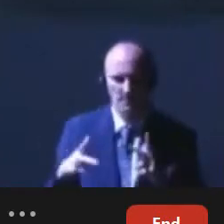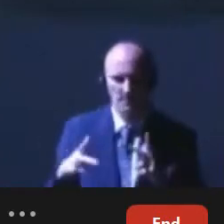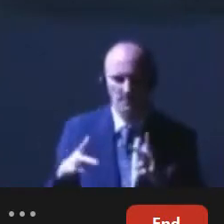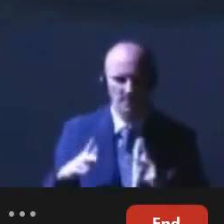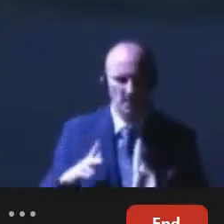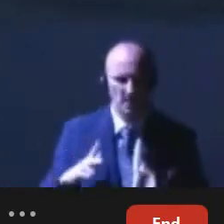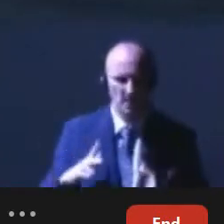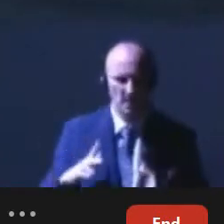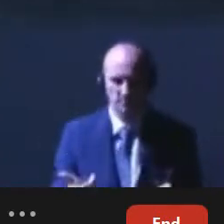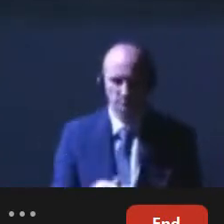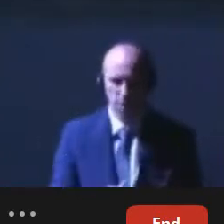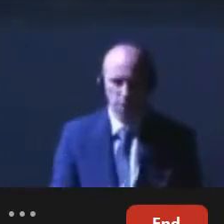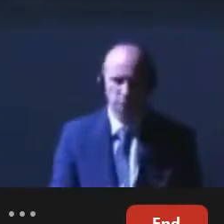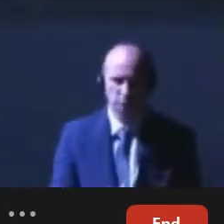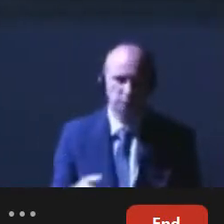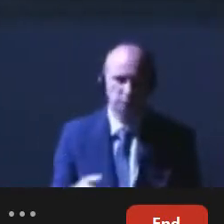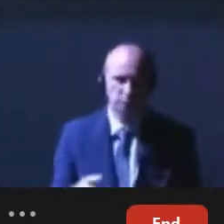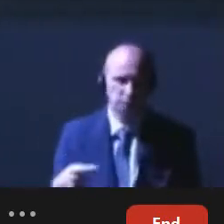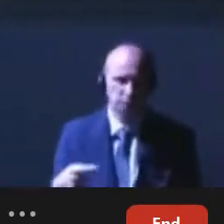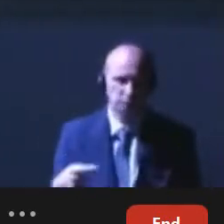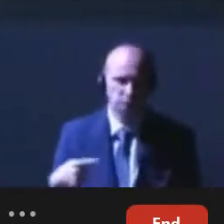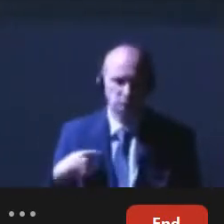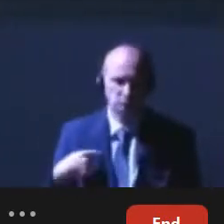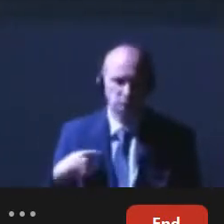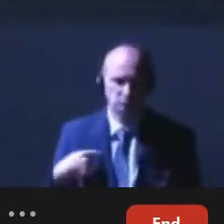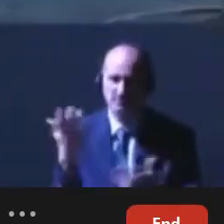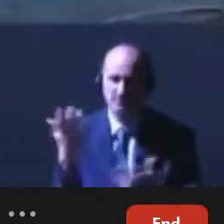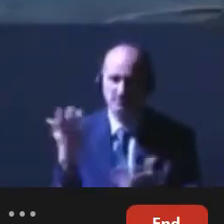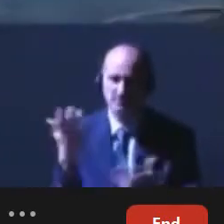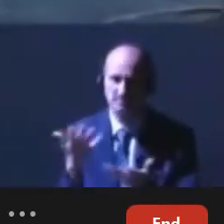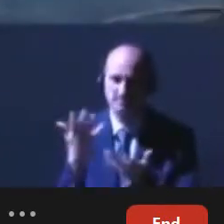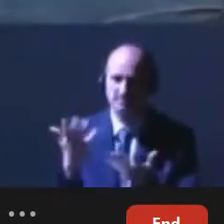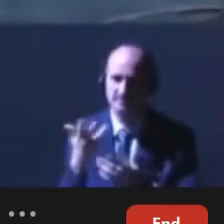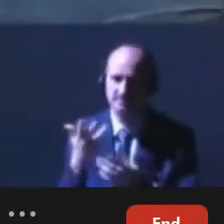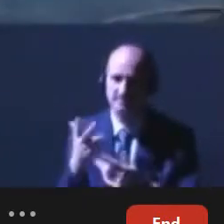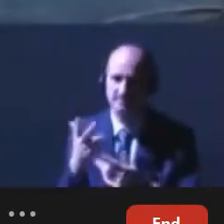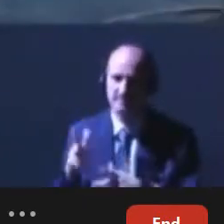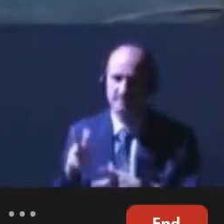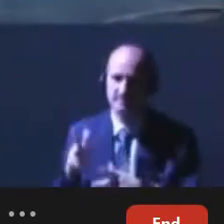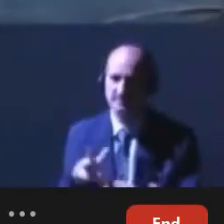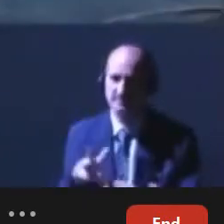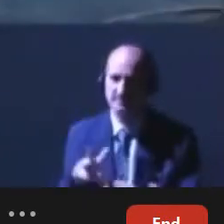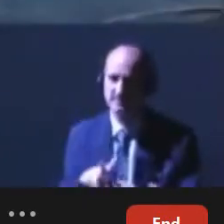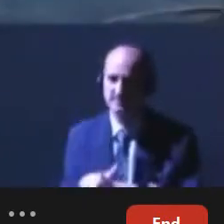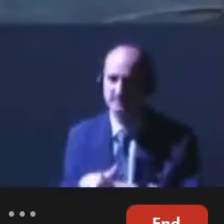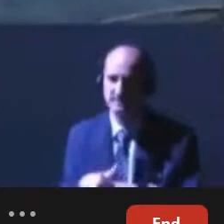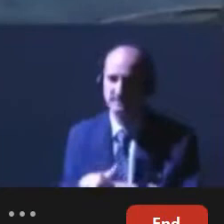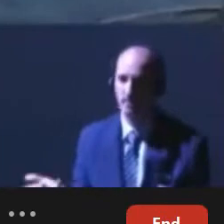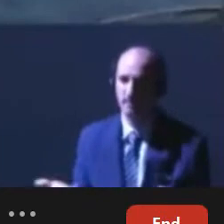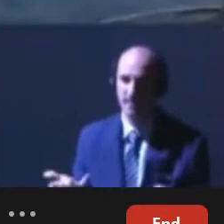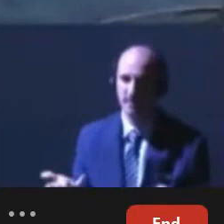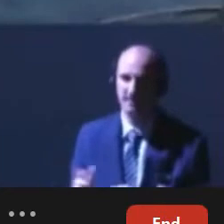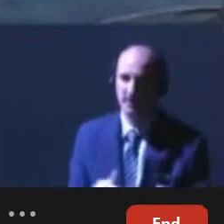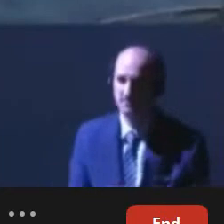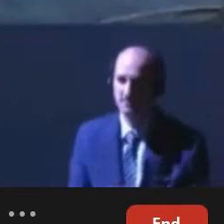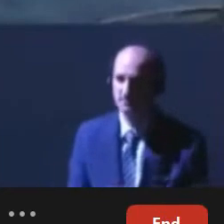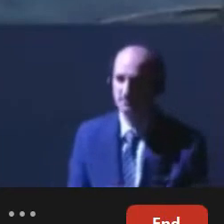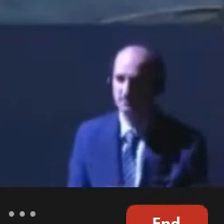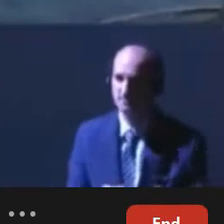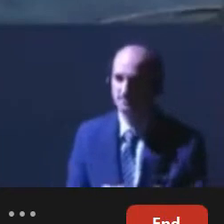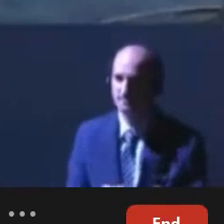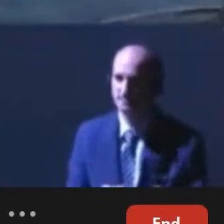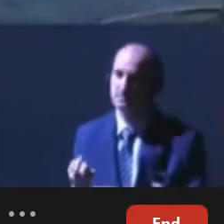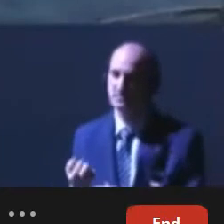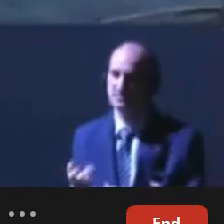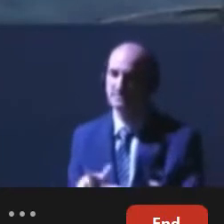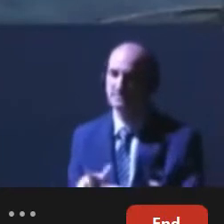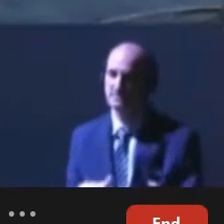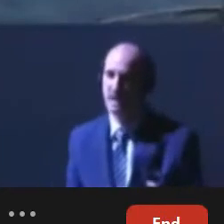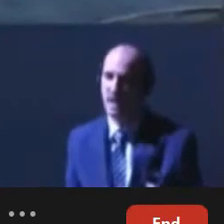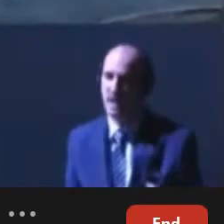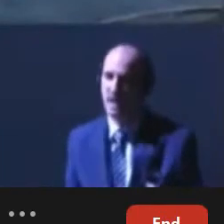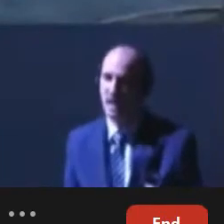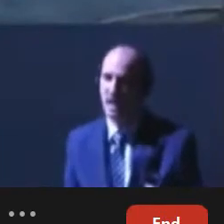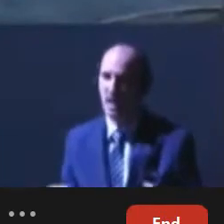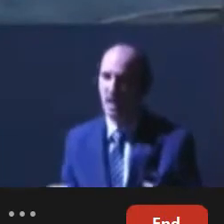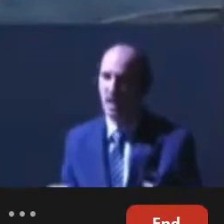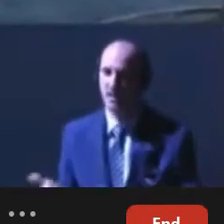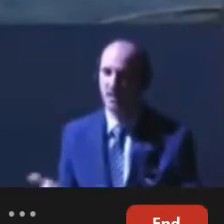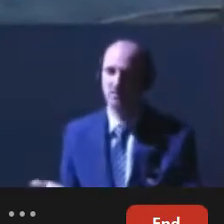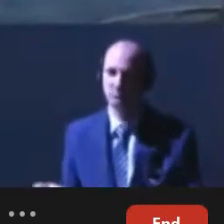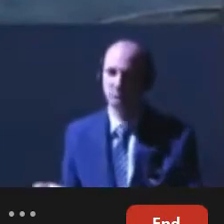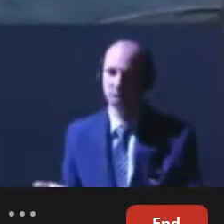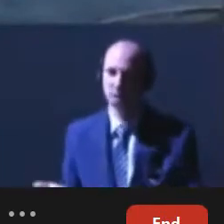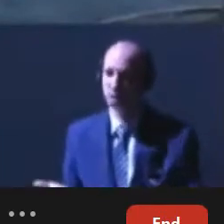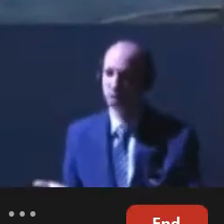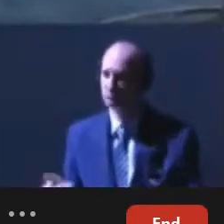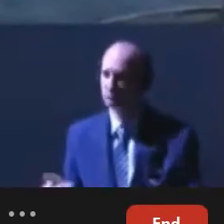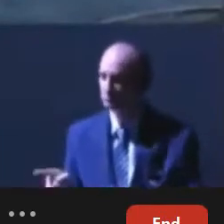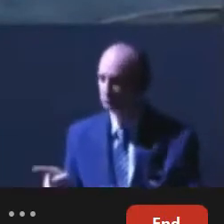nói ôi tôi bị mỏi tay quá, ngày xưa thì tôi bán được đó, để không anh không đầu hàng, không kể các cái bí mật, thì chúng ta sẽ nói thôi